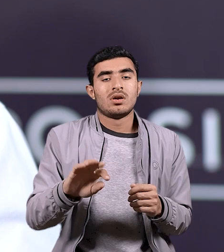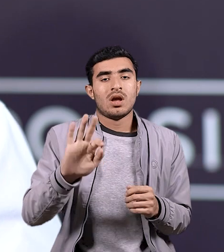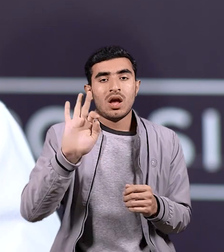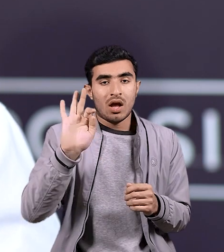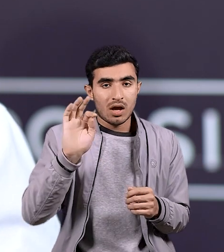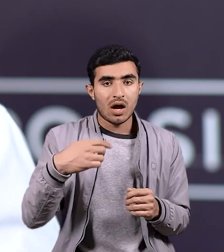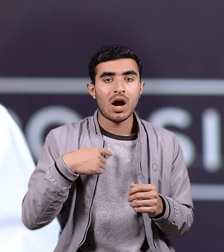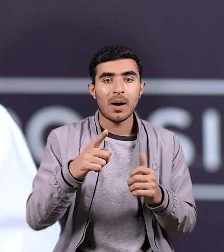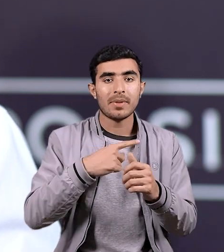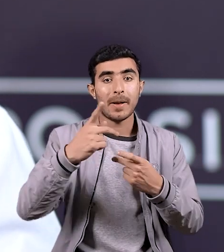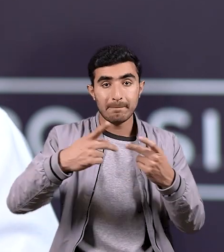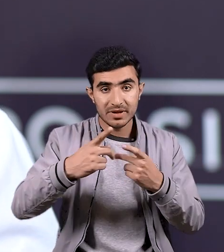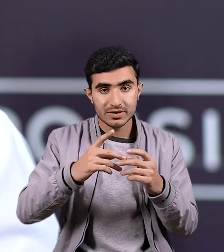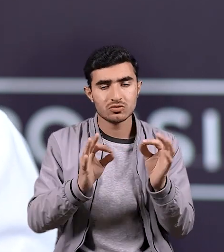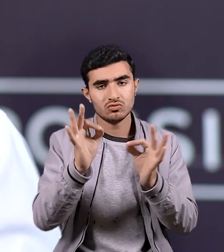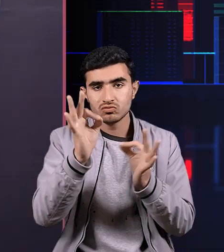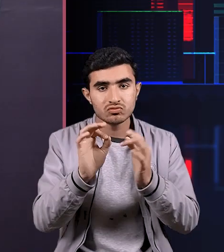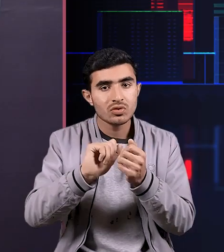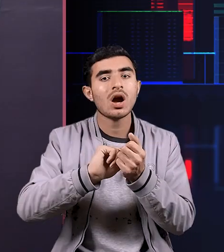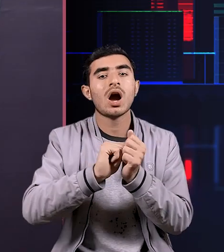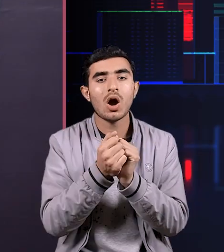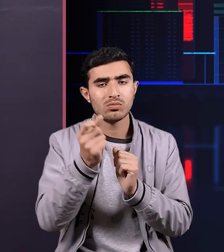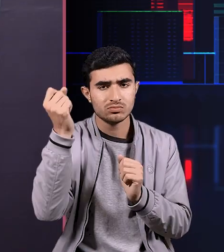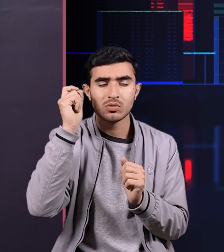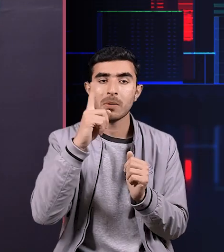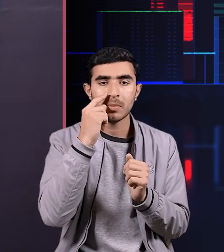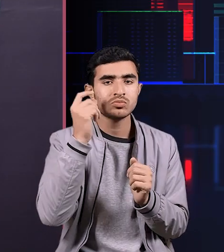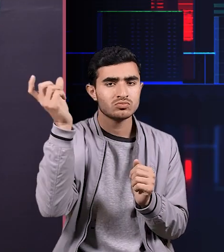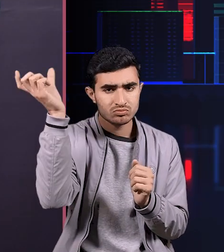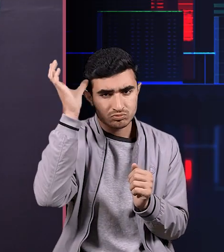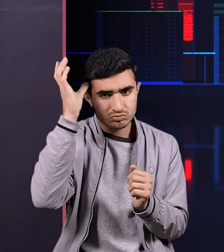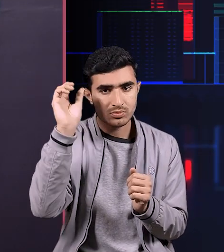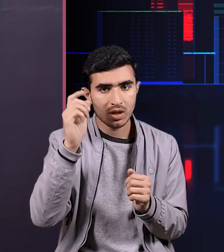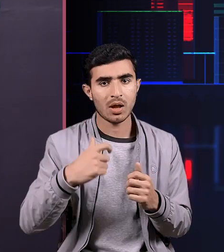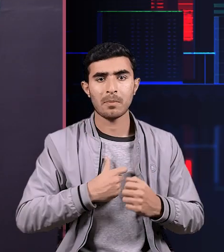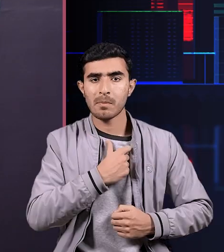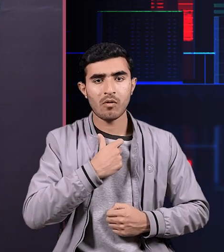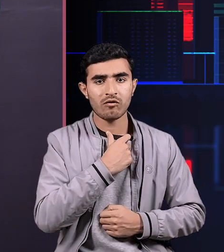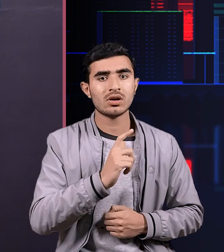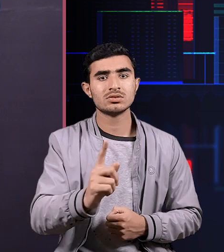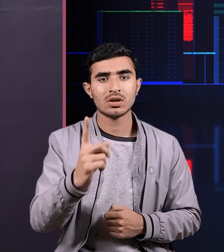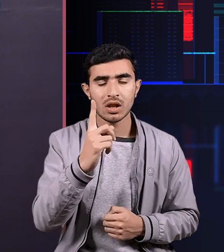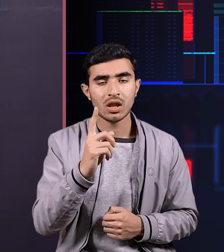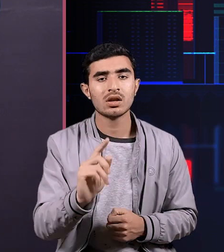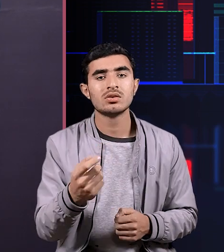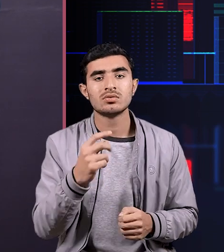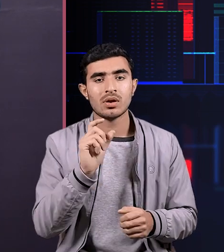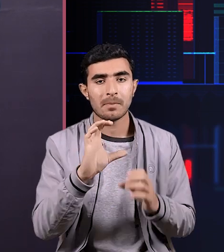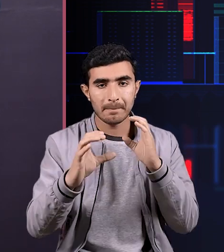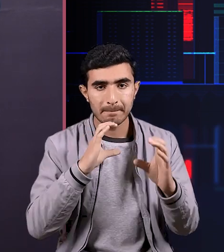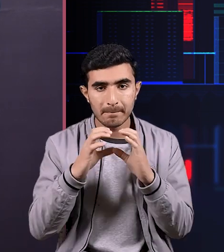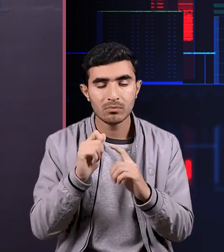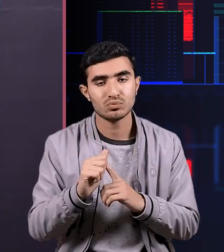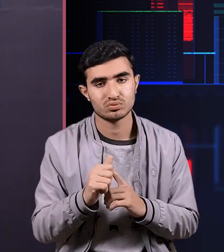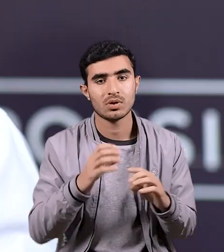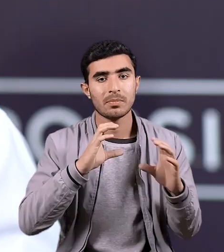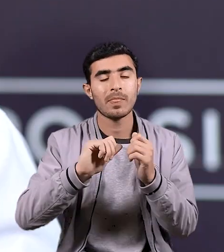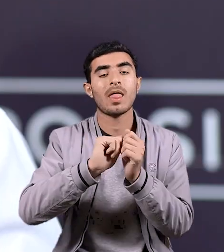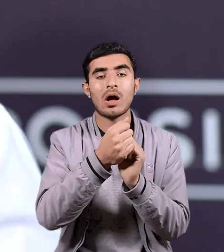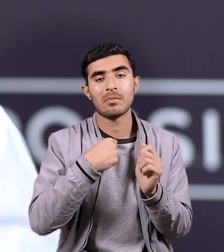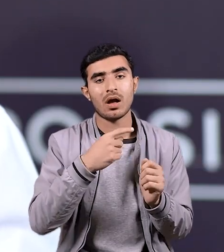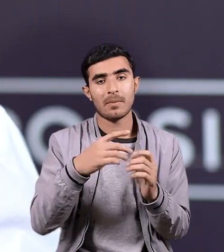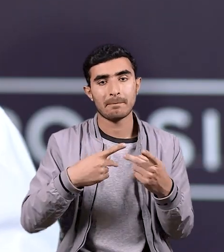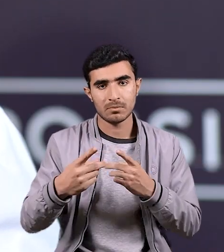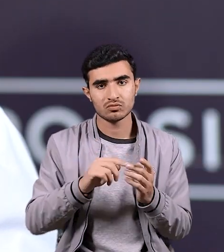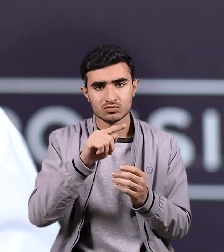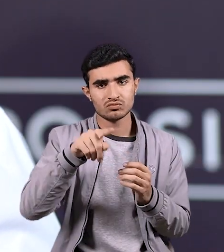से काम करें, कोशिश करें लिखत पढ़त पूरी कर लें, और प्रोफेशनल से एडवाइस ज़रूर लें कि आपने फाइनेंस, अकाउंटिंग, टैक्सेशन, लीगल कैसे मैनेज करना